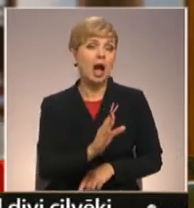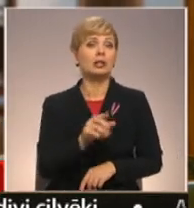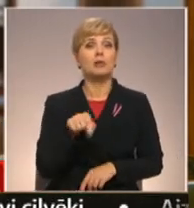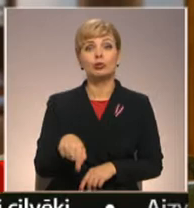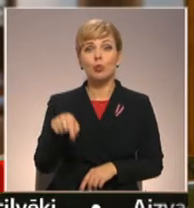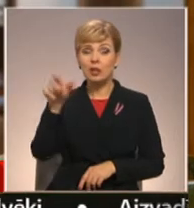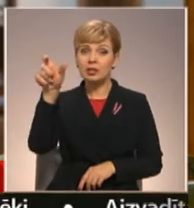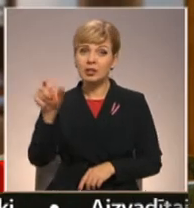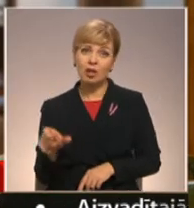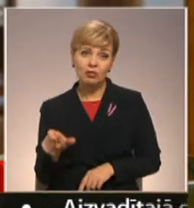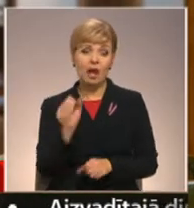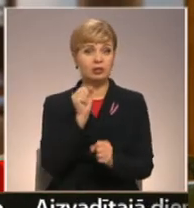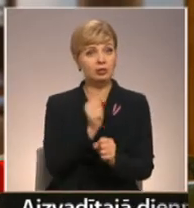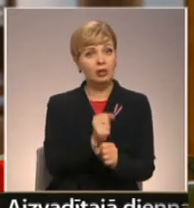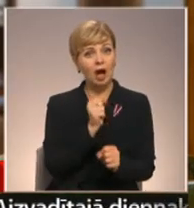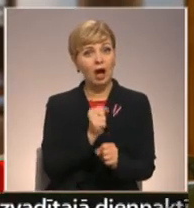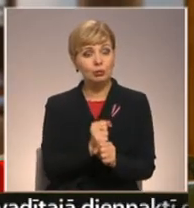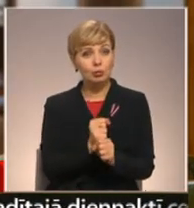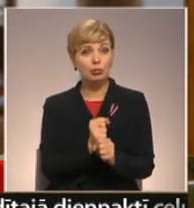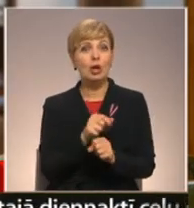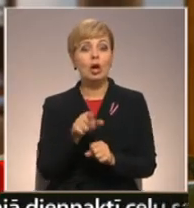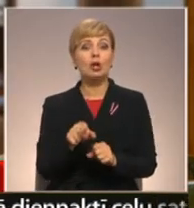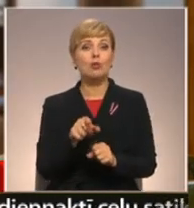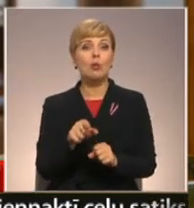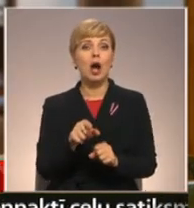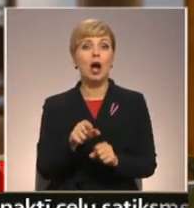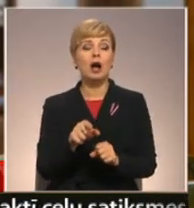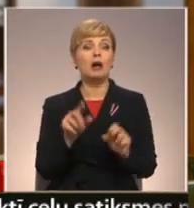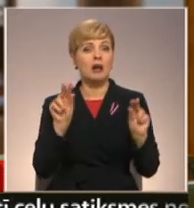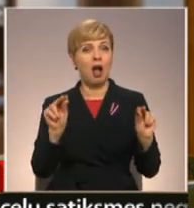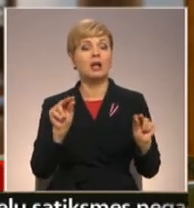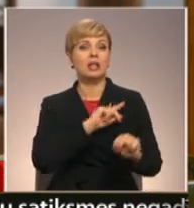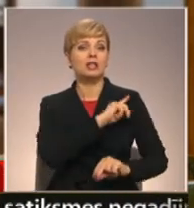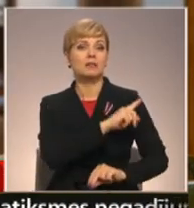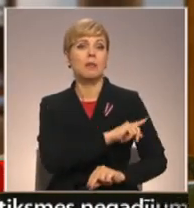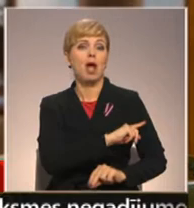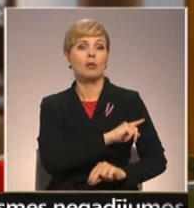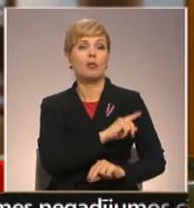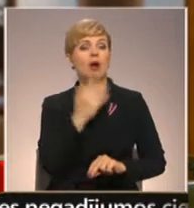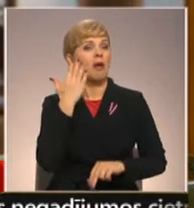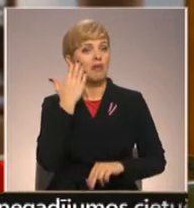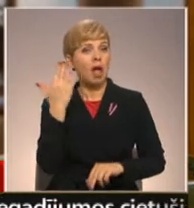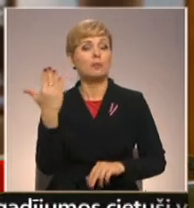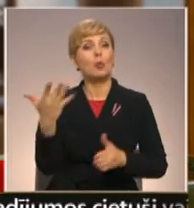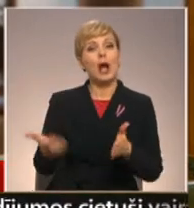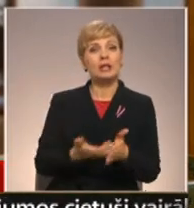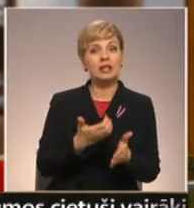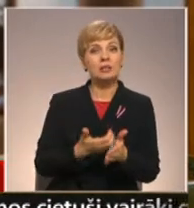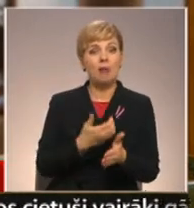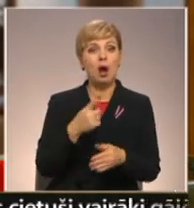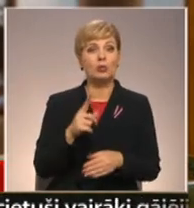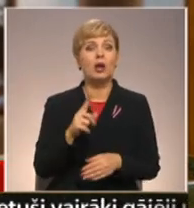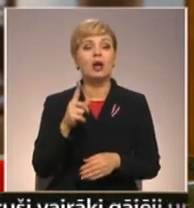cilvēku darbus un to garaspēku neprot izmantot, viņi tā kā izbirst